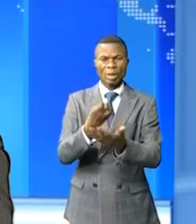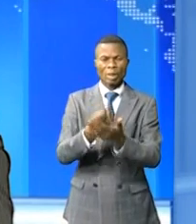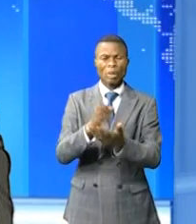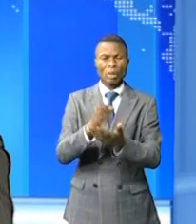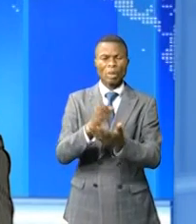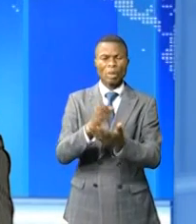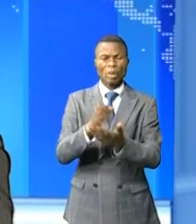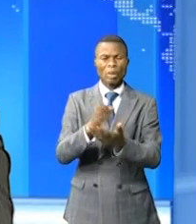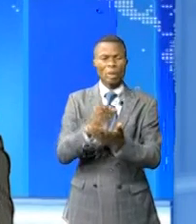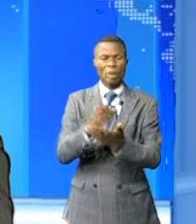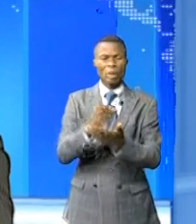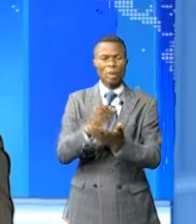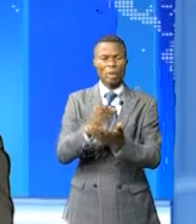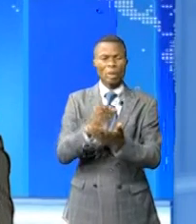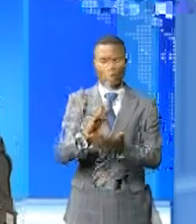symposium de